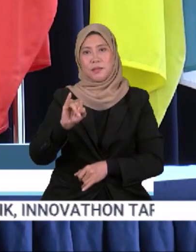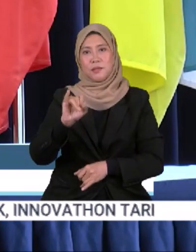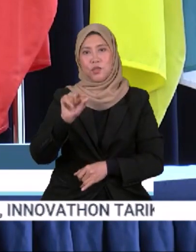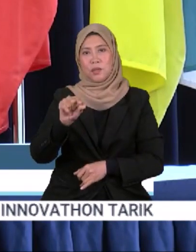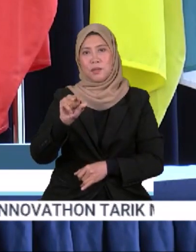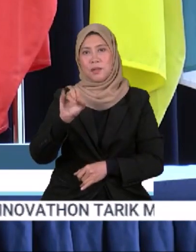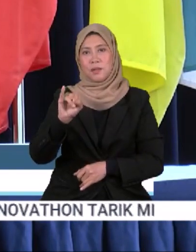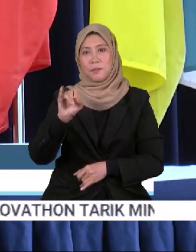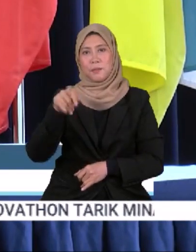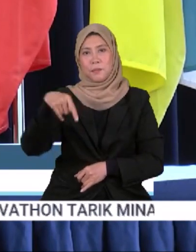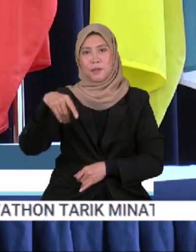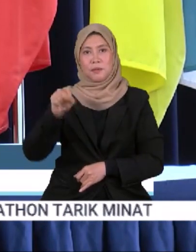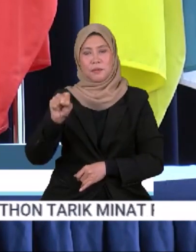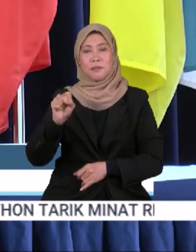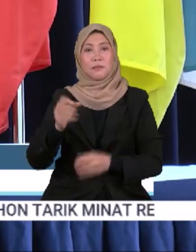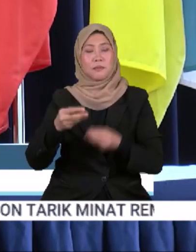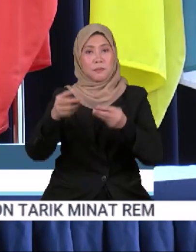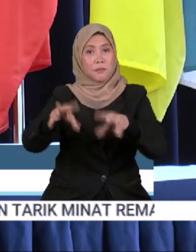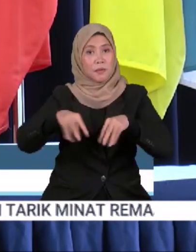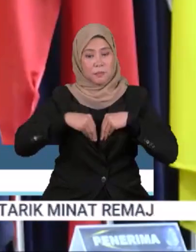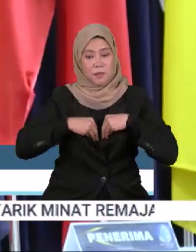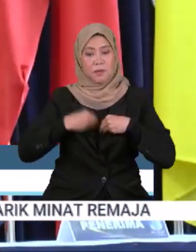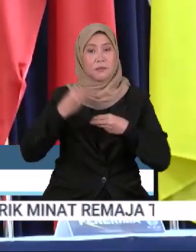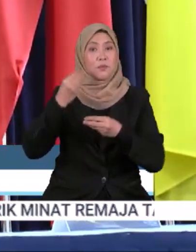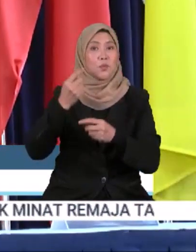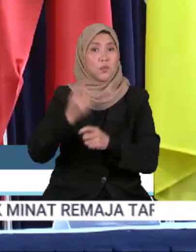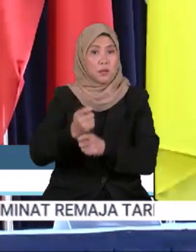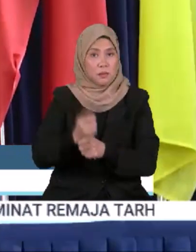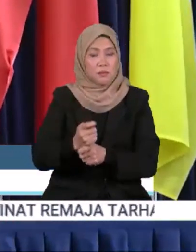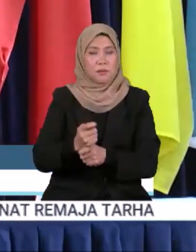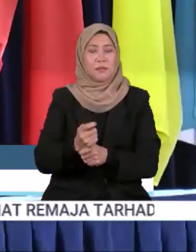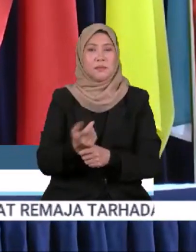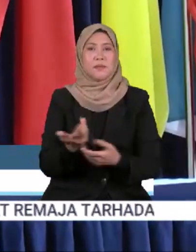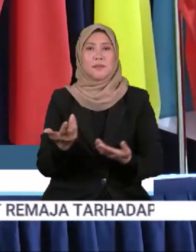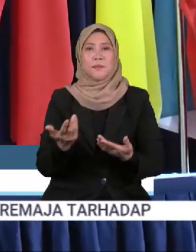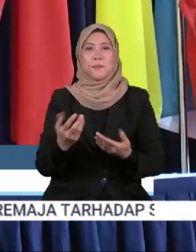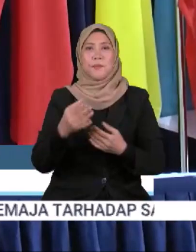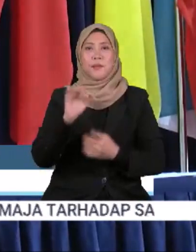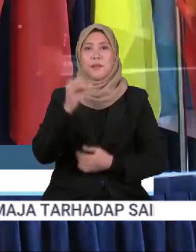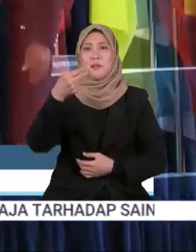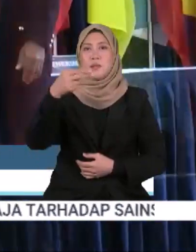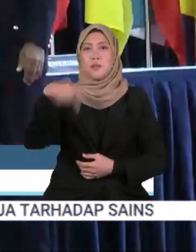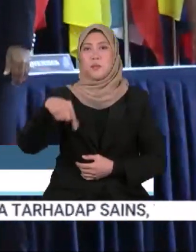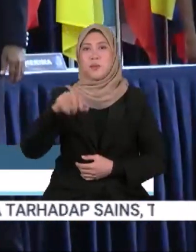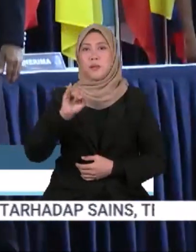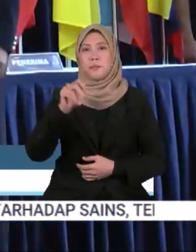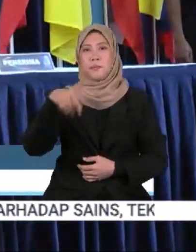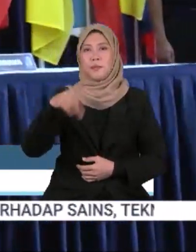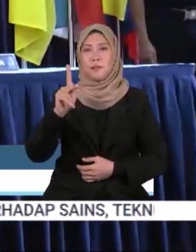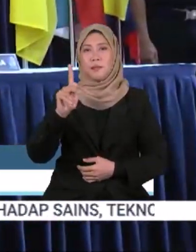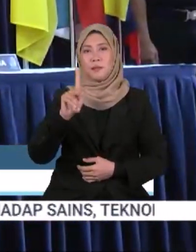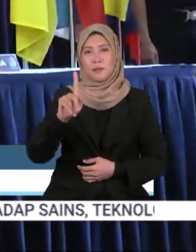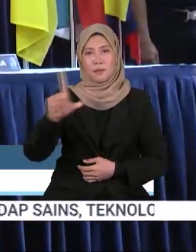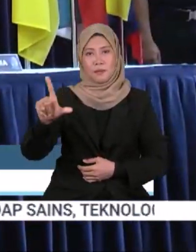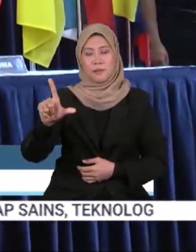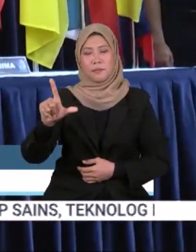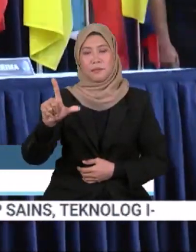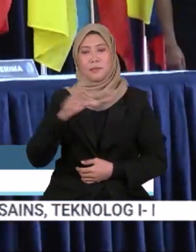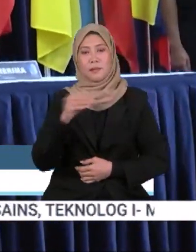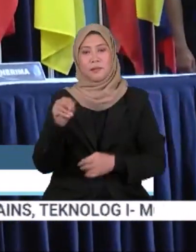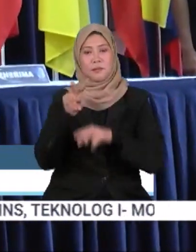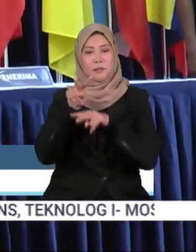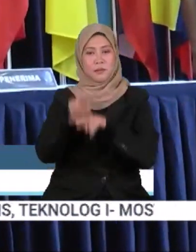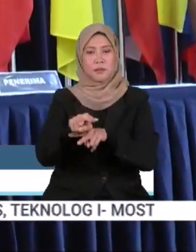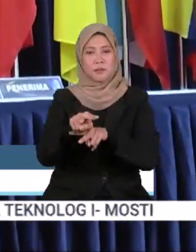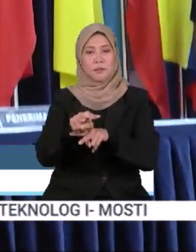GIPS. Majlis serah terima tugas diadakan di Ibu Pejabat Polis Kontingen IPK Kuala Lumpur dan